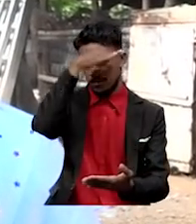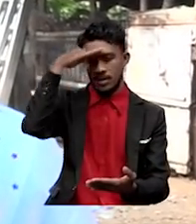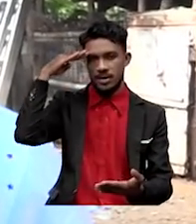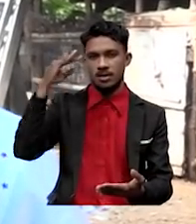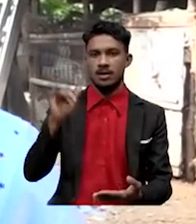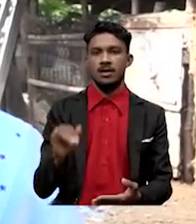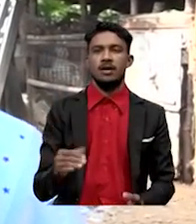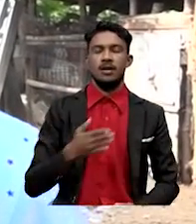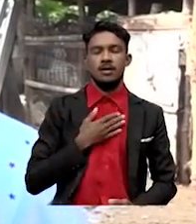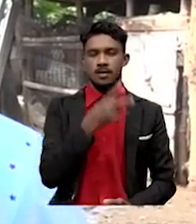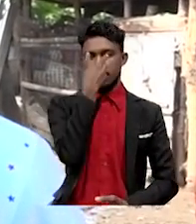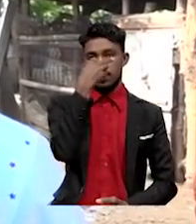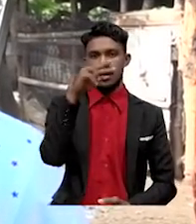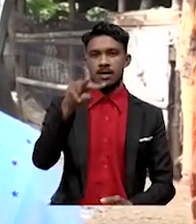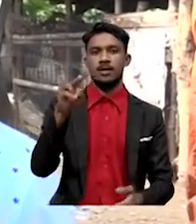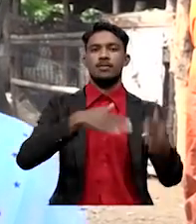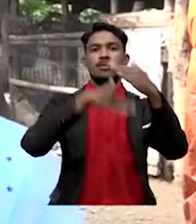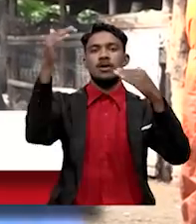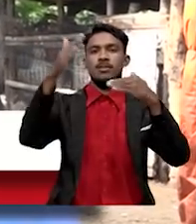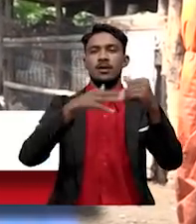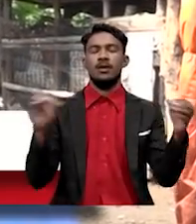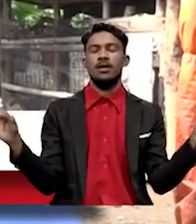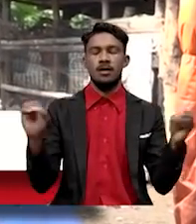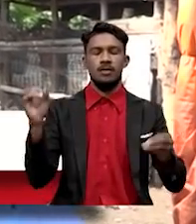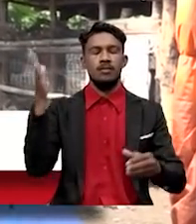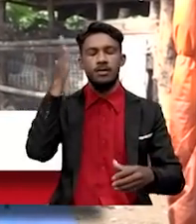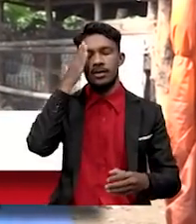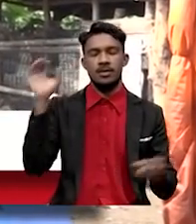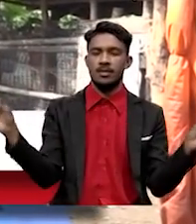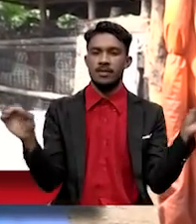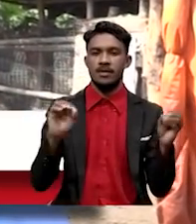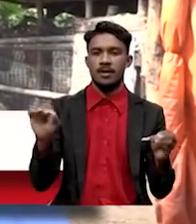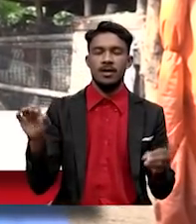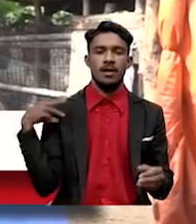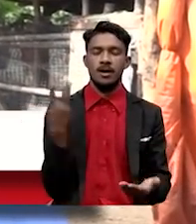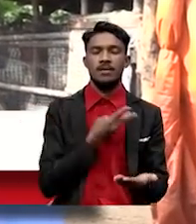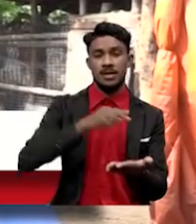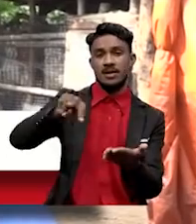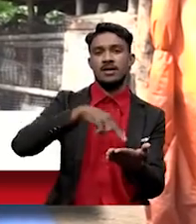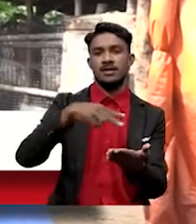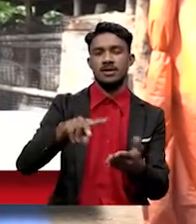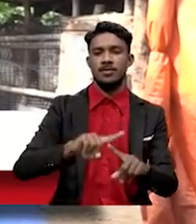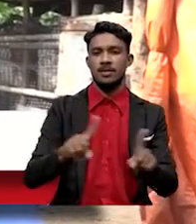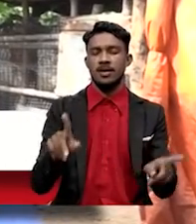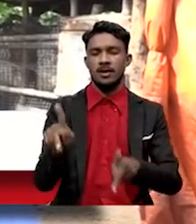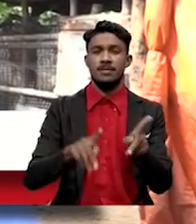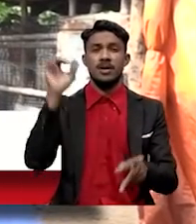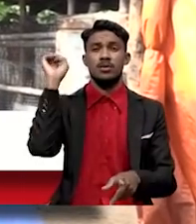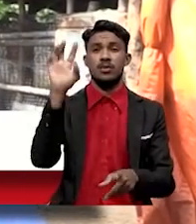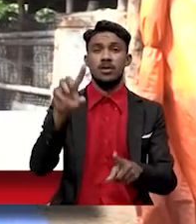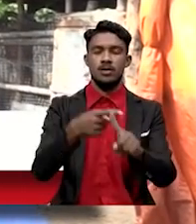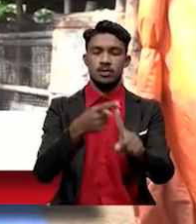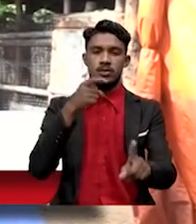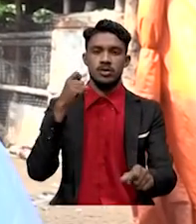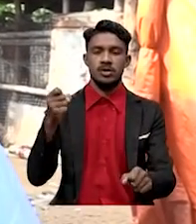rasik problema amus latena tam amidan sehela klarang sira duni malus kotuk mamai. Ami akfura karera meja